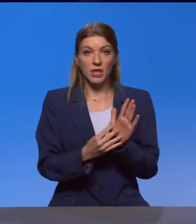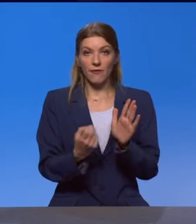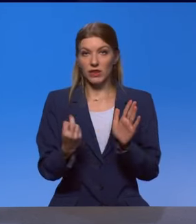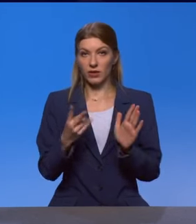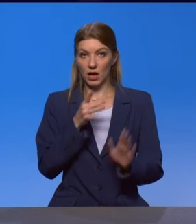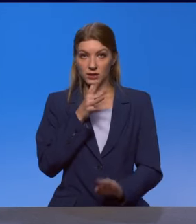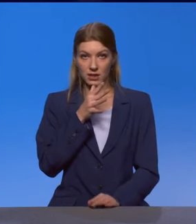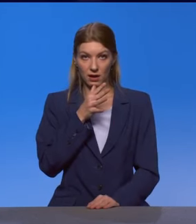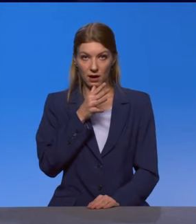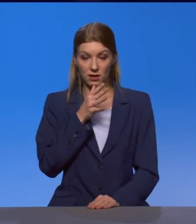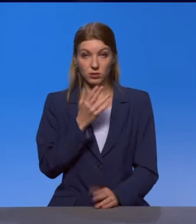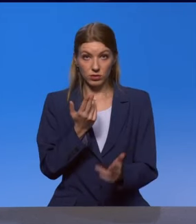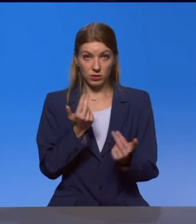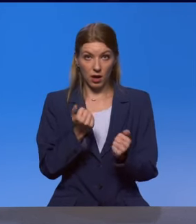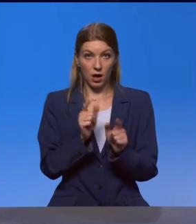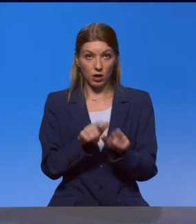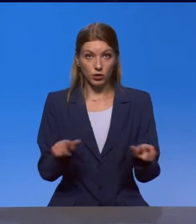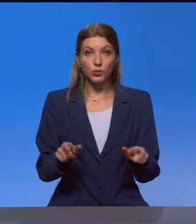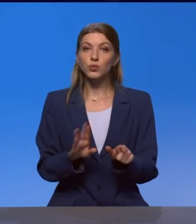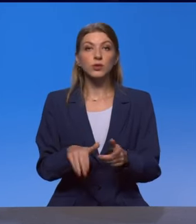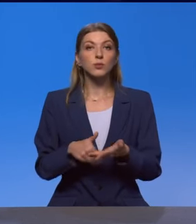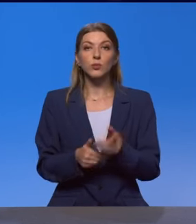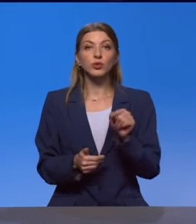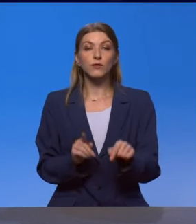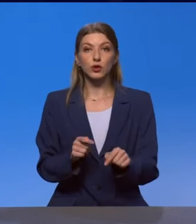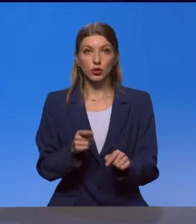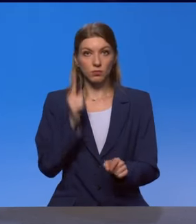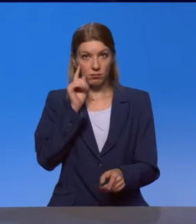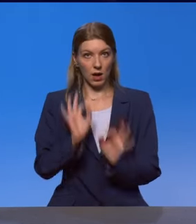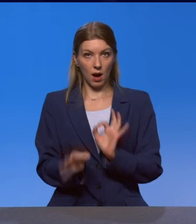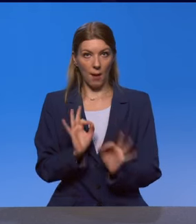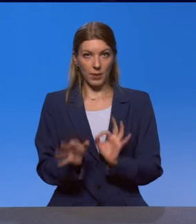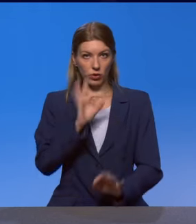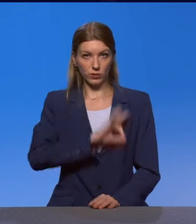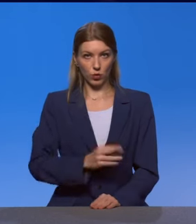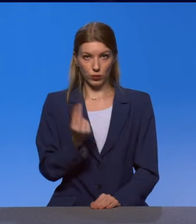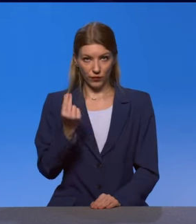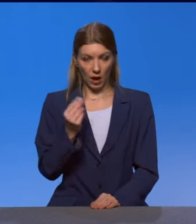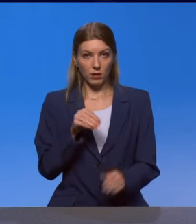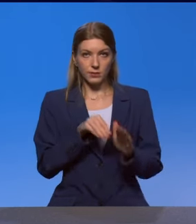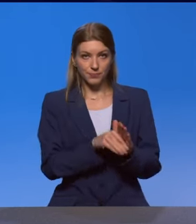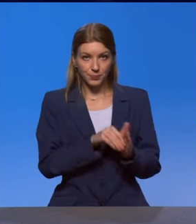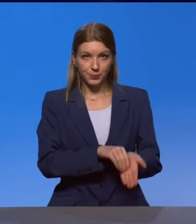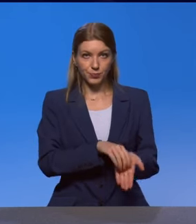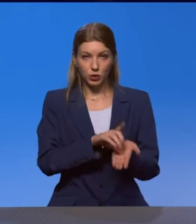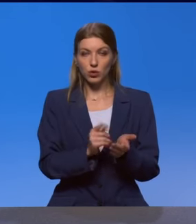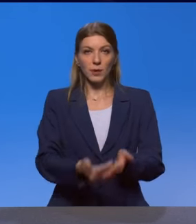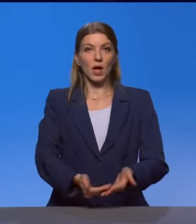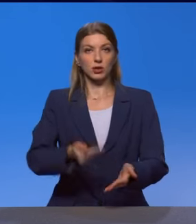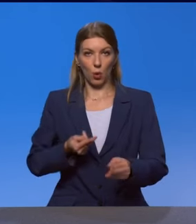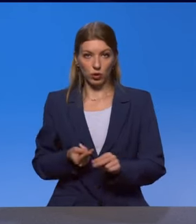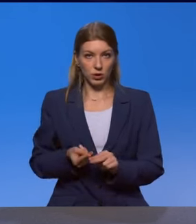И люди, да, за счет того, что грамотно управляют своими финансами, откладывают деньги на досрочное погашение